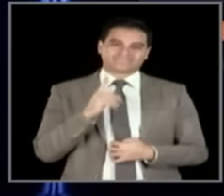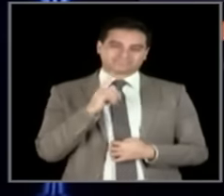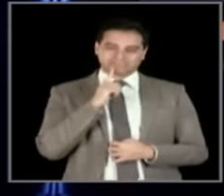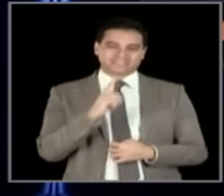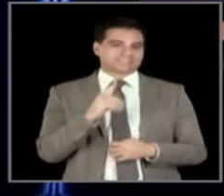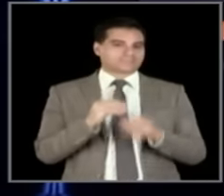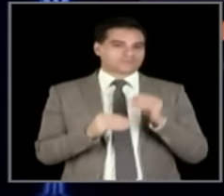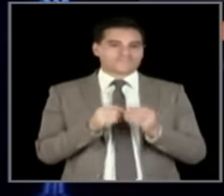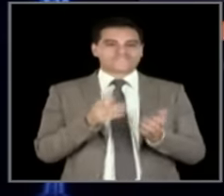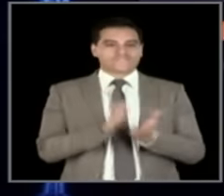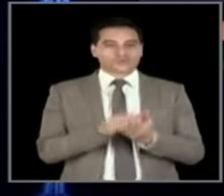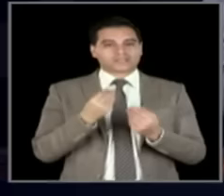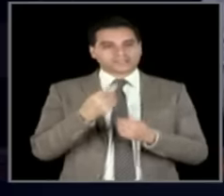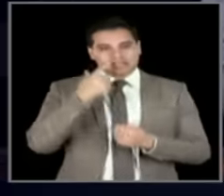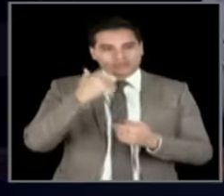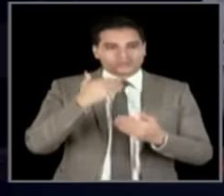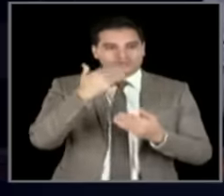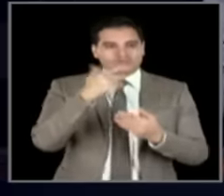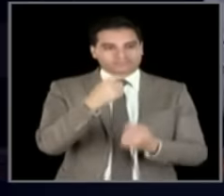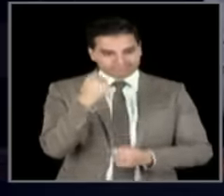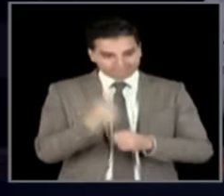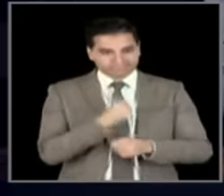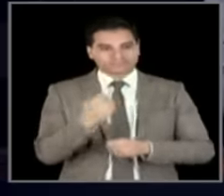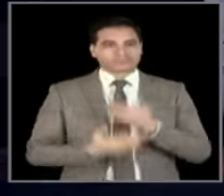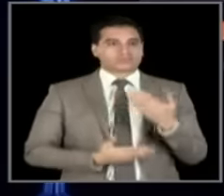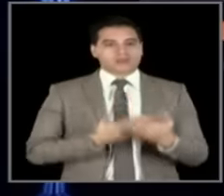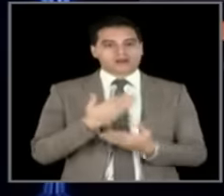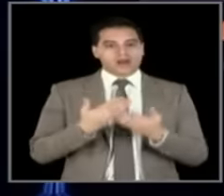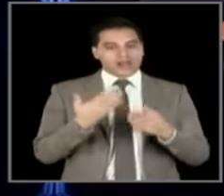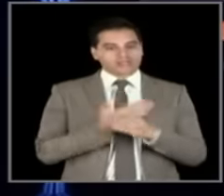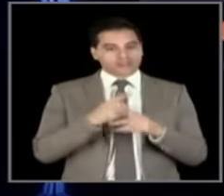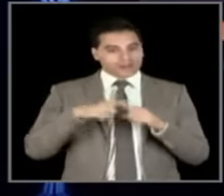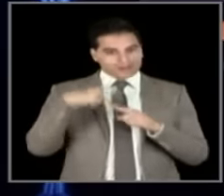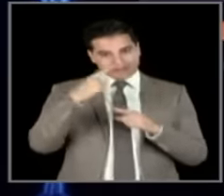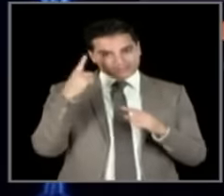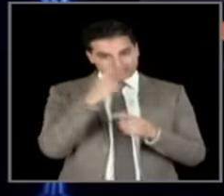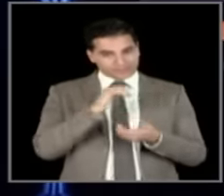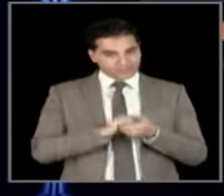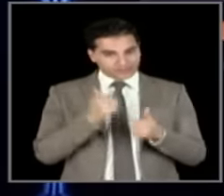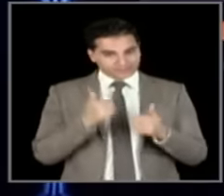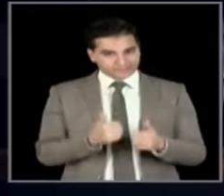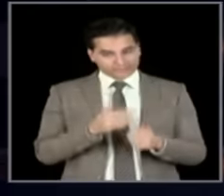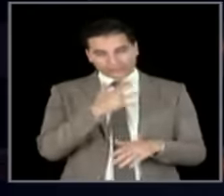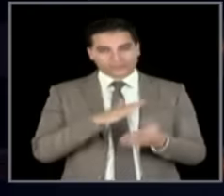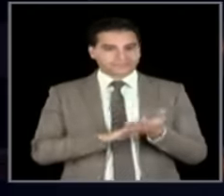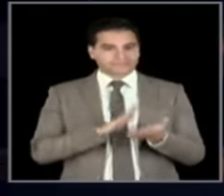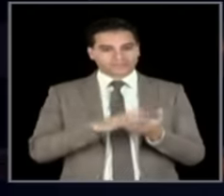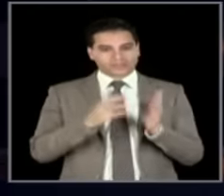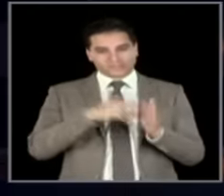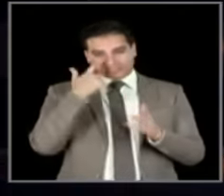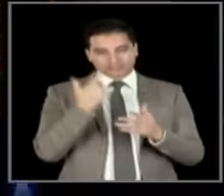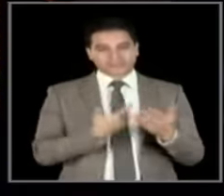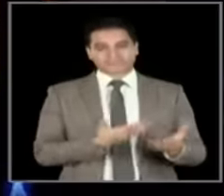ولكن الفرصة لسه موجودة، شدوا حيلكم علشان اللي جاي. اتفقنا؟ نحيي كلنا جامعة عين